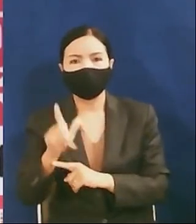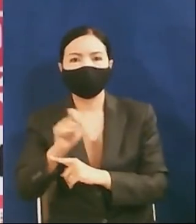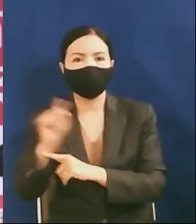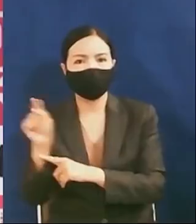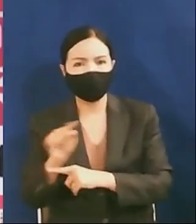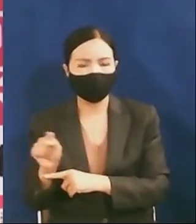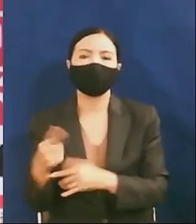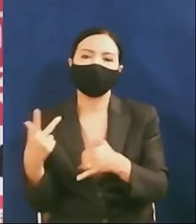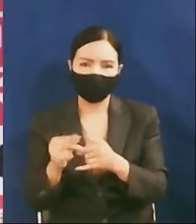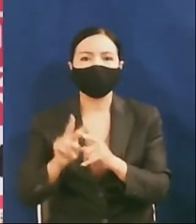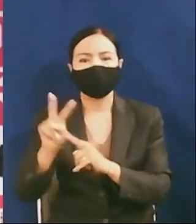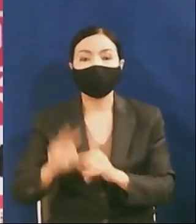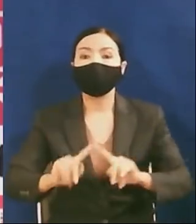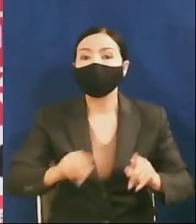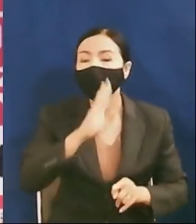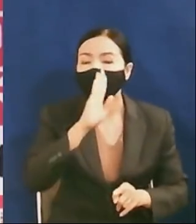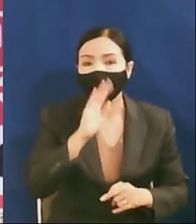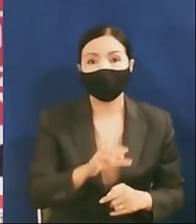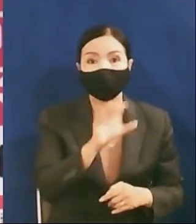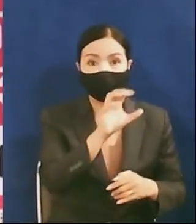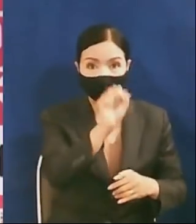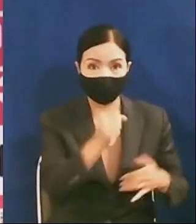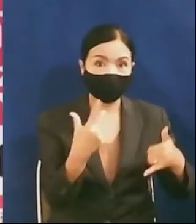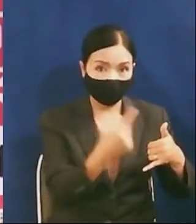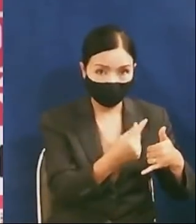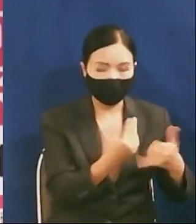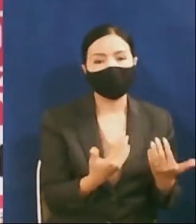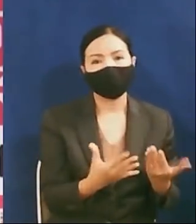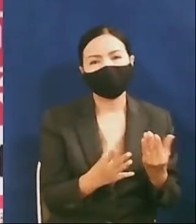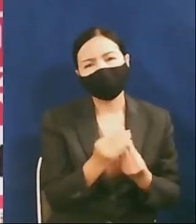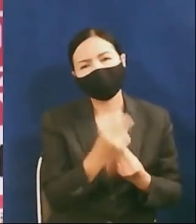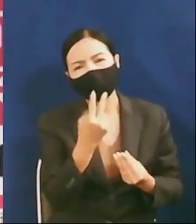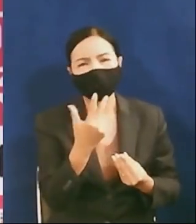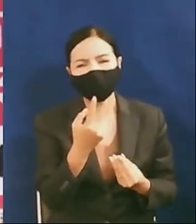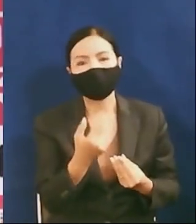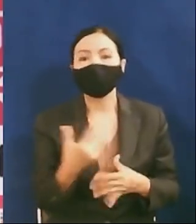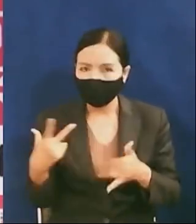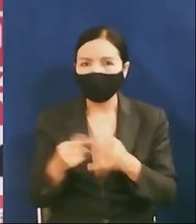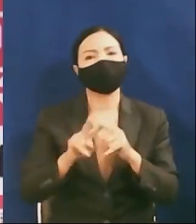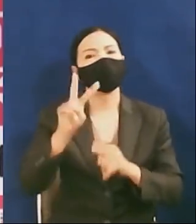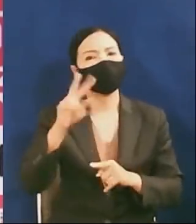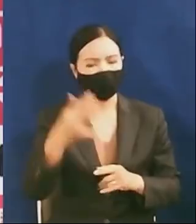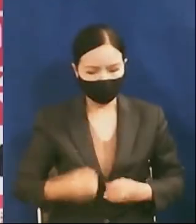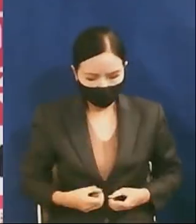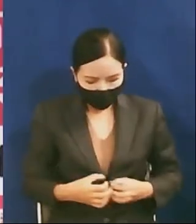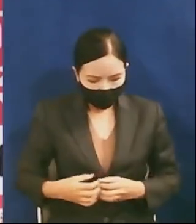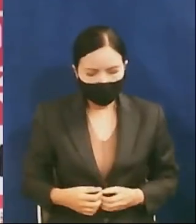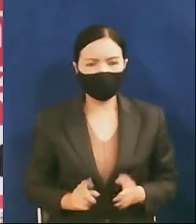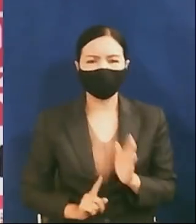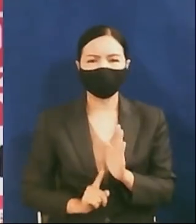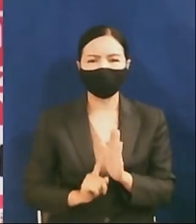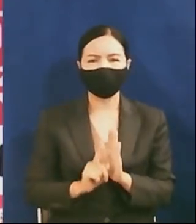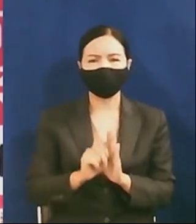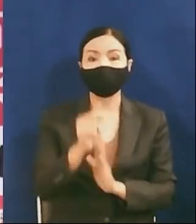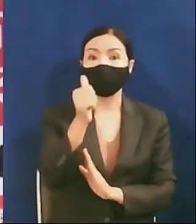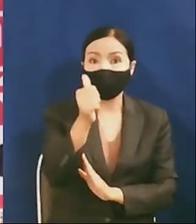ข้เนี่ยแค่3ถึง4สัปดาห์ก็ฉีดเข็มที่2แล้วก็ปรากฏว่าภูมิคุ้มกันนะครับมีลักษณะที่ขึ้นสูงดีมาก